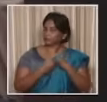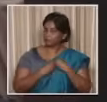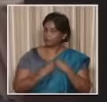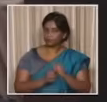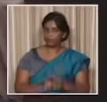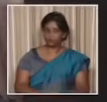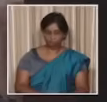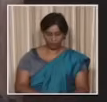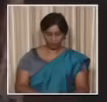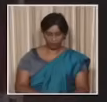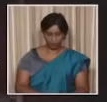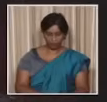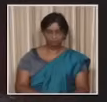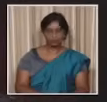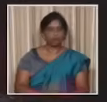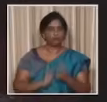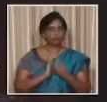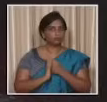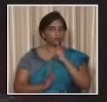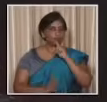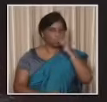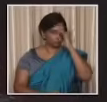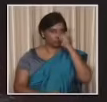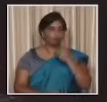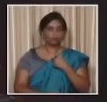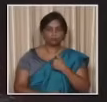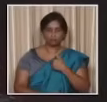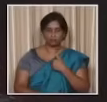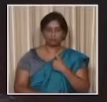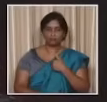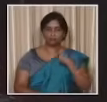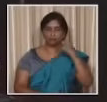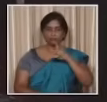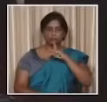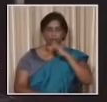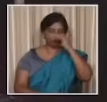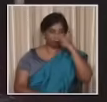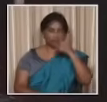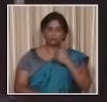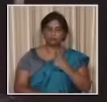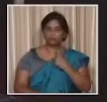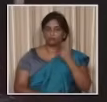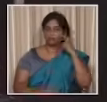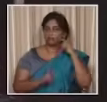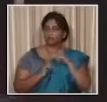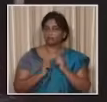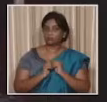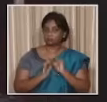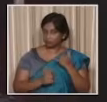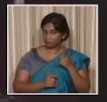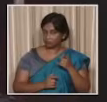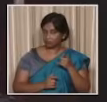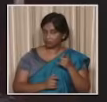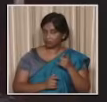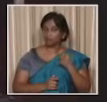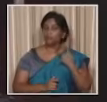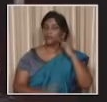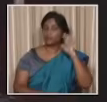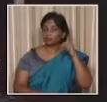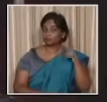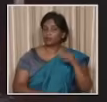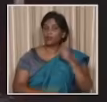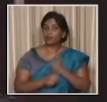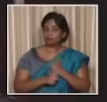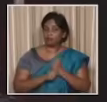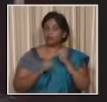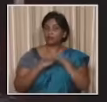දෙන්න ගරු කතානායකතුමනි මම මේ නියෝජ්‍ය කතානායකතුමනි මම මේ කාරණාව පටන් ගන්නේ විශේෂයෙන්ම මේ